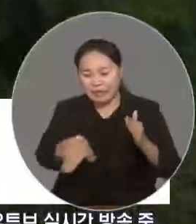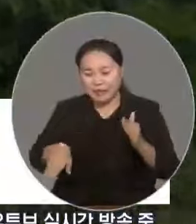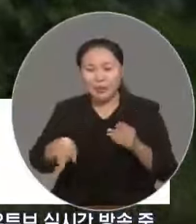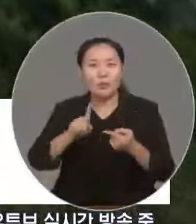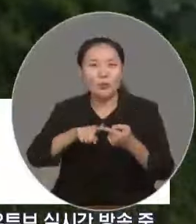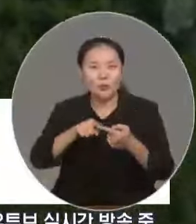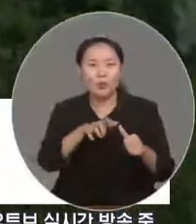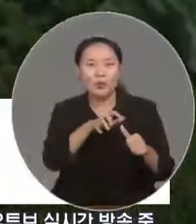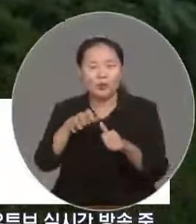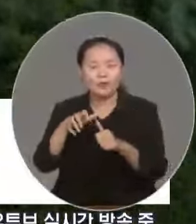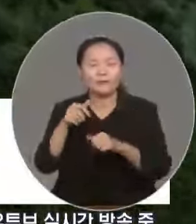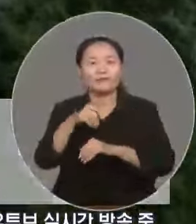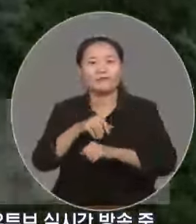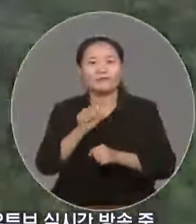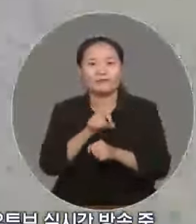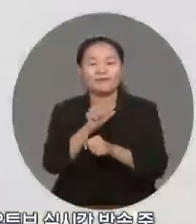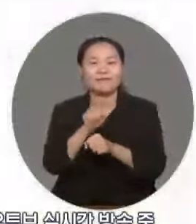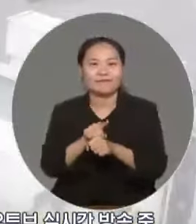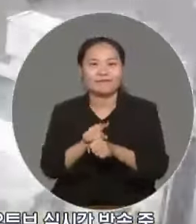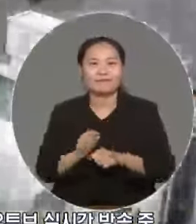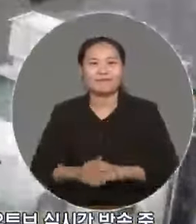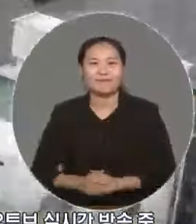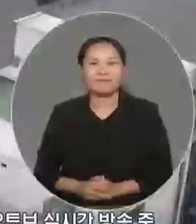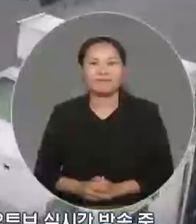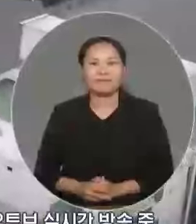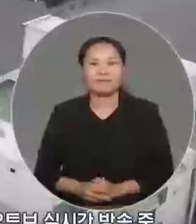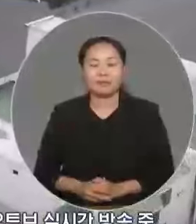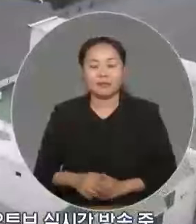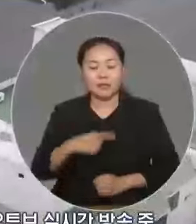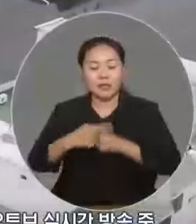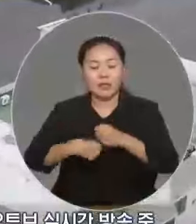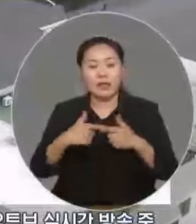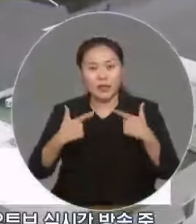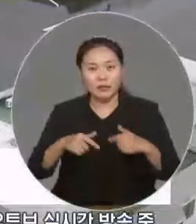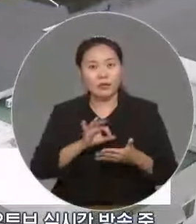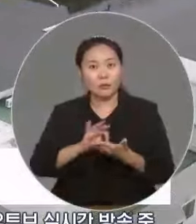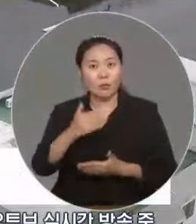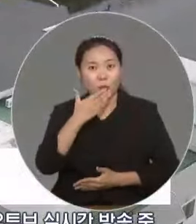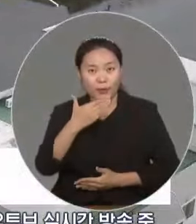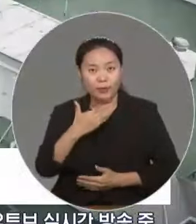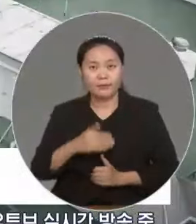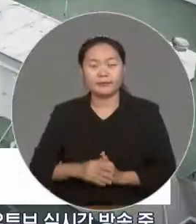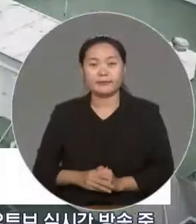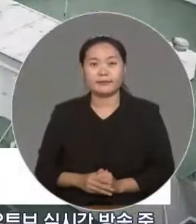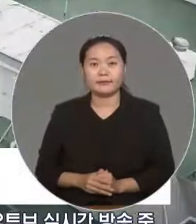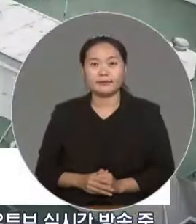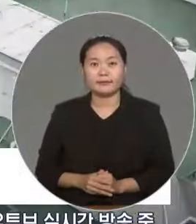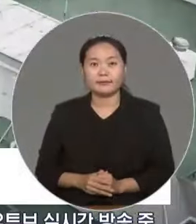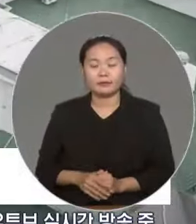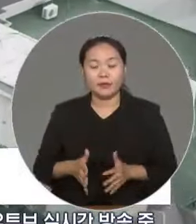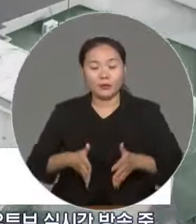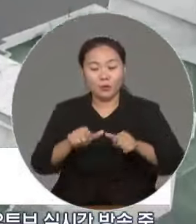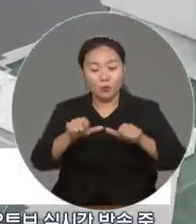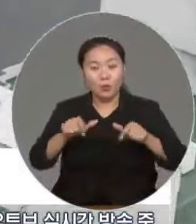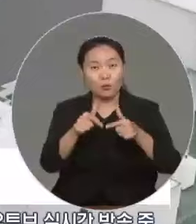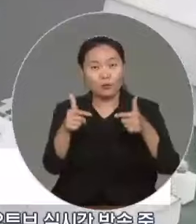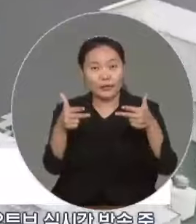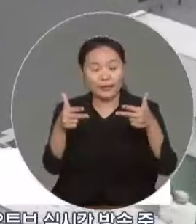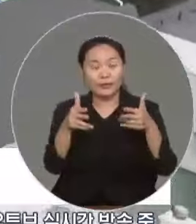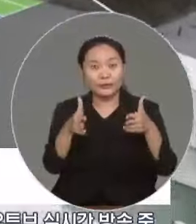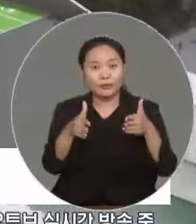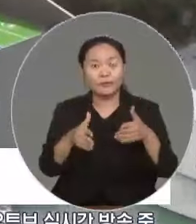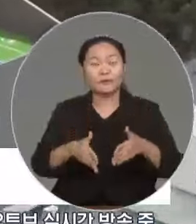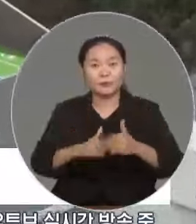부지를 그대로 활용하는 게 특징입니다. 사계절 내내 이용 가능한 빙상장은 이 건물 5층에서